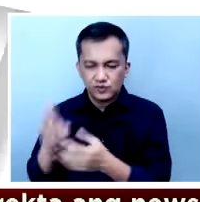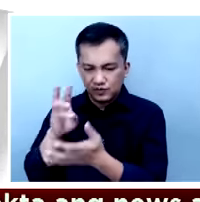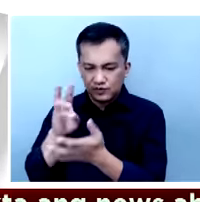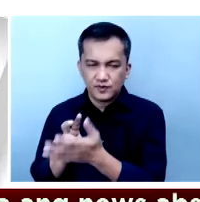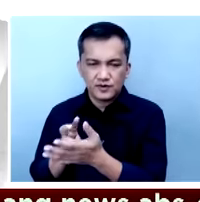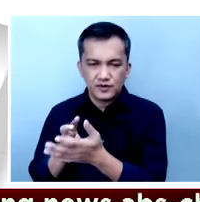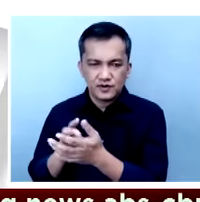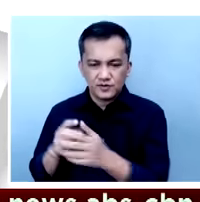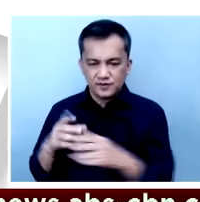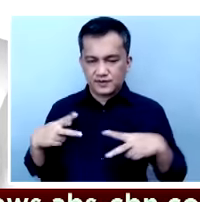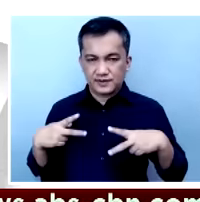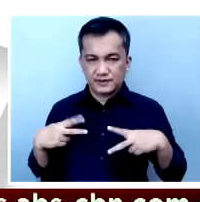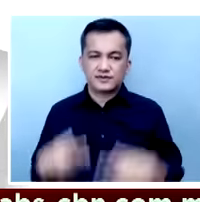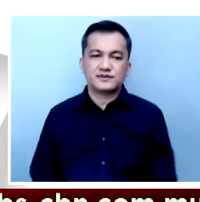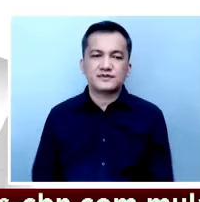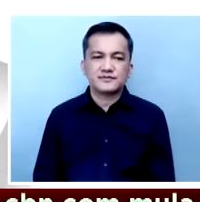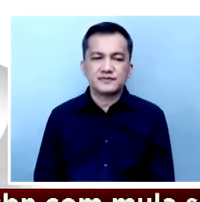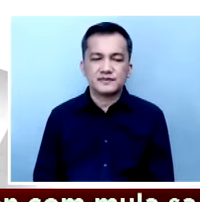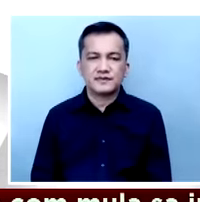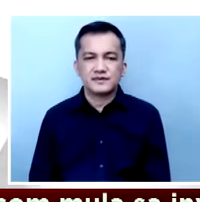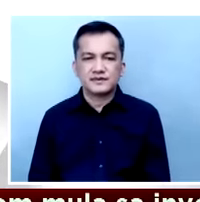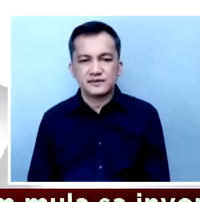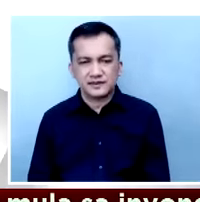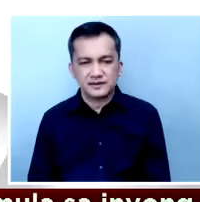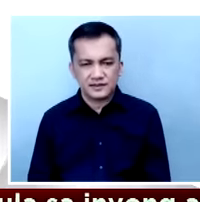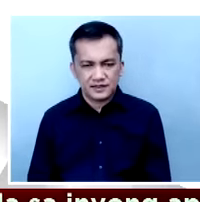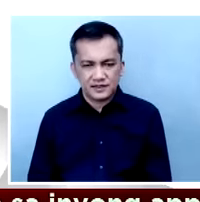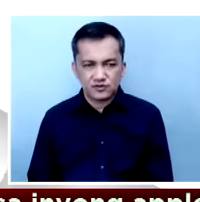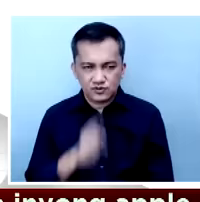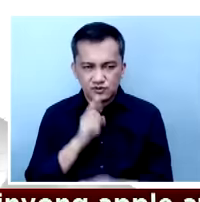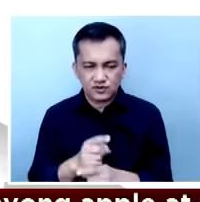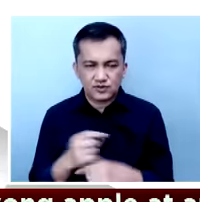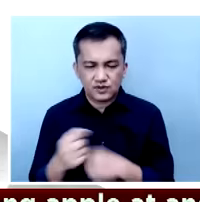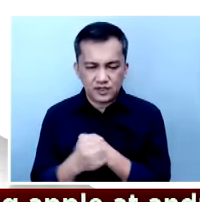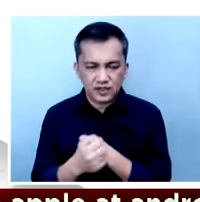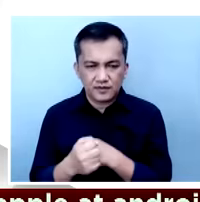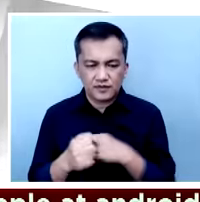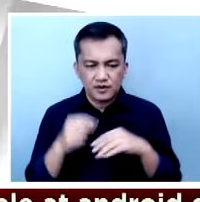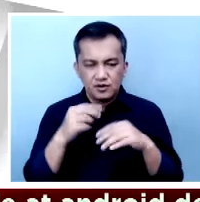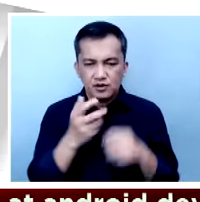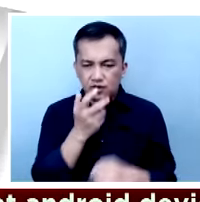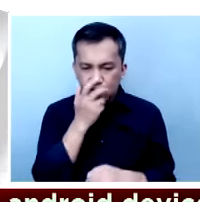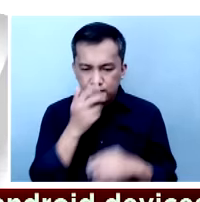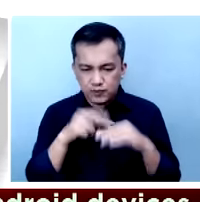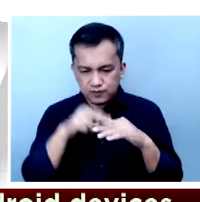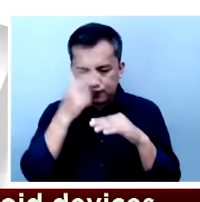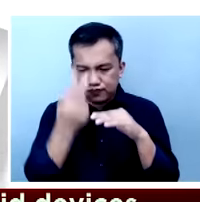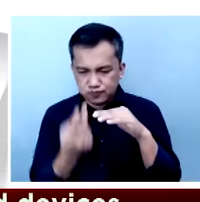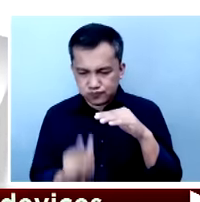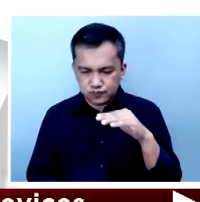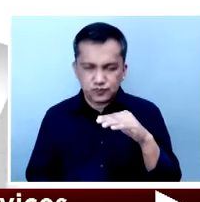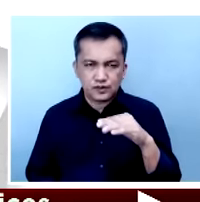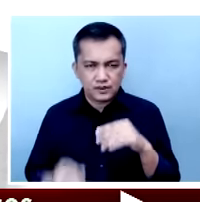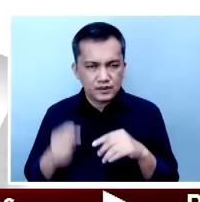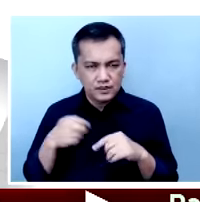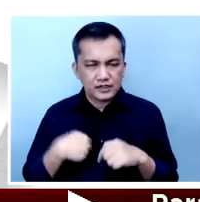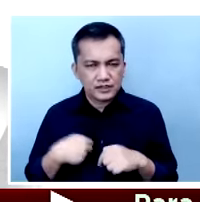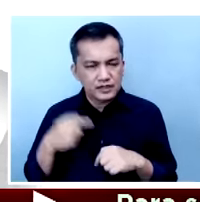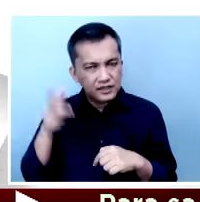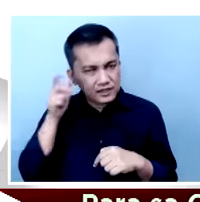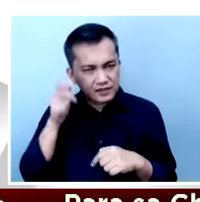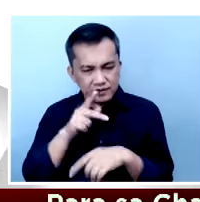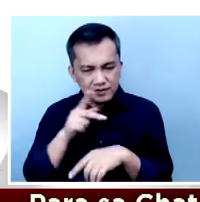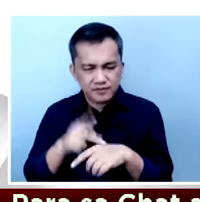para magbakasyon. I really love scuba diving, and I heard that Philippines is actually the best spot for many